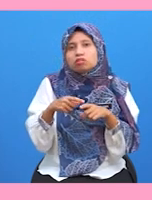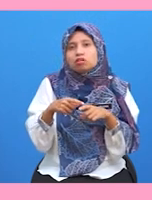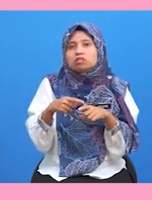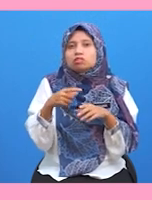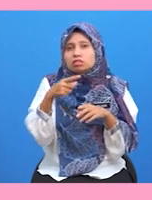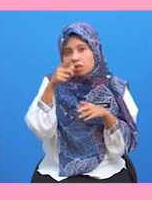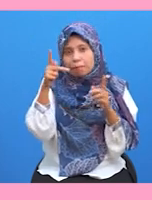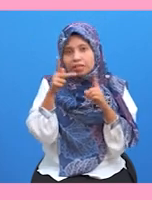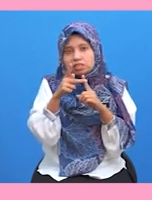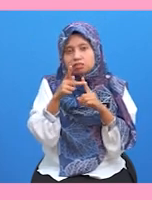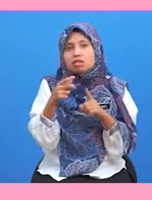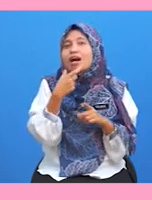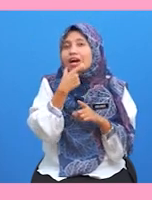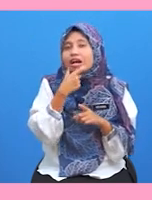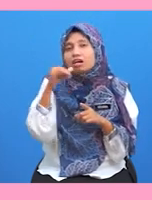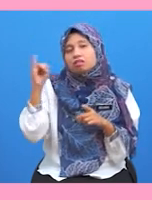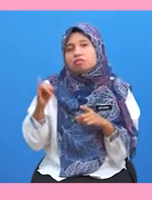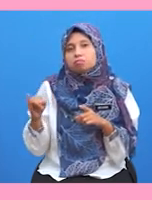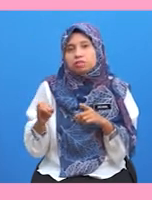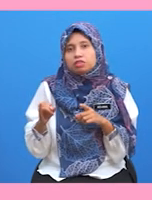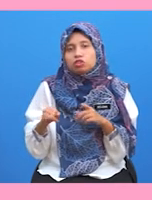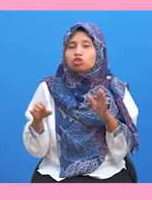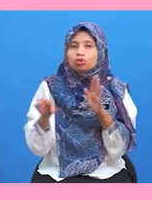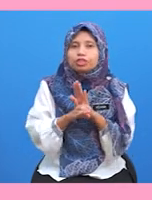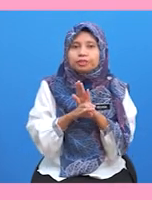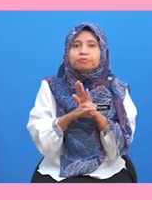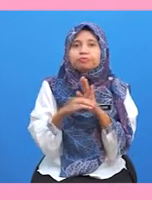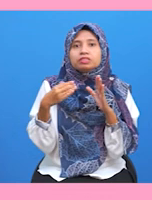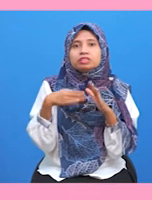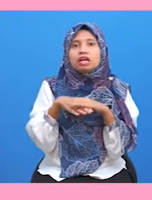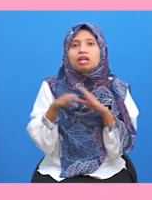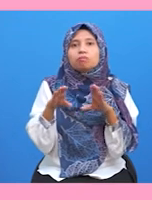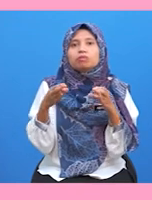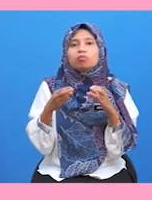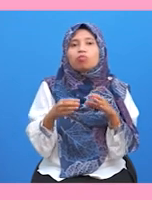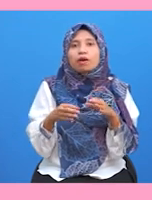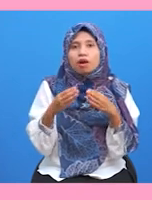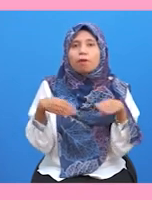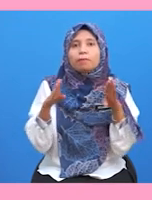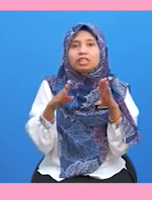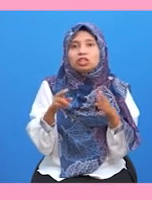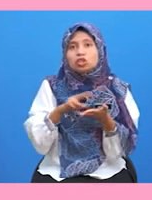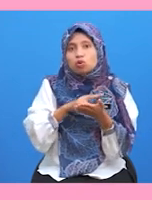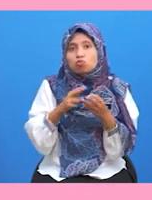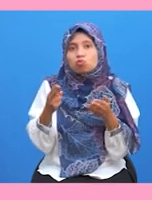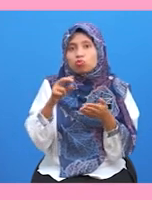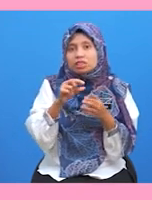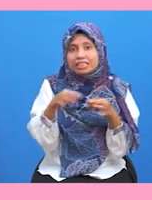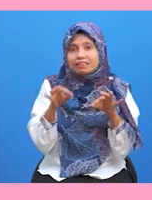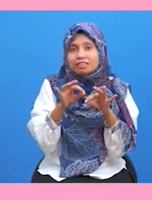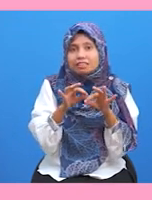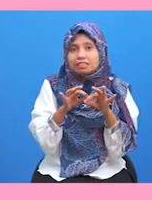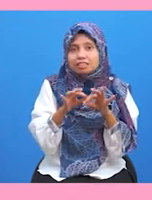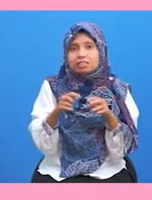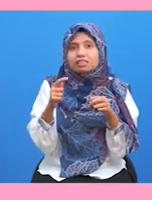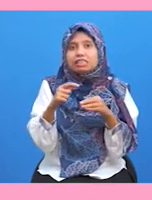rancangan penyerahan Sarawak. Misalnya, ulasan berita tentang tindakan kerajaan British menyekat Anthony